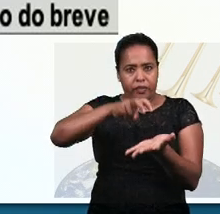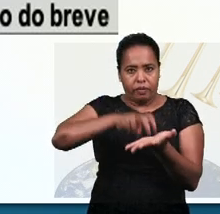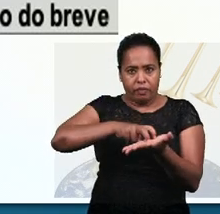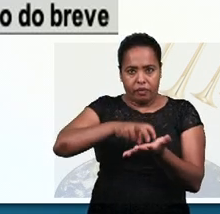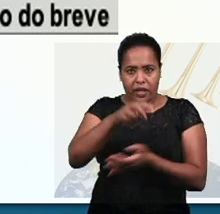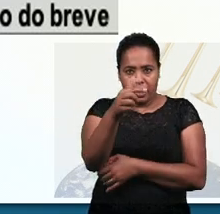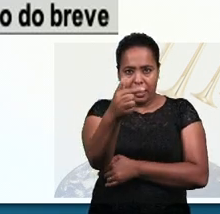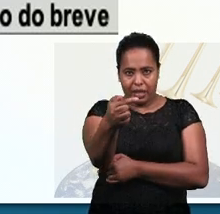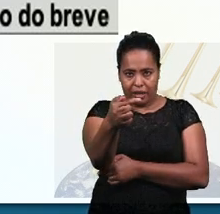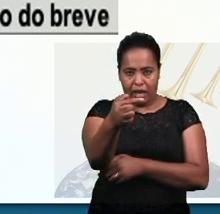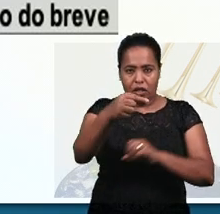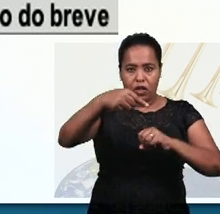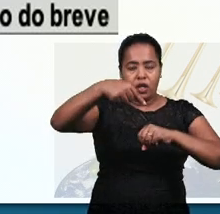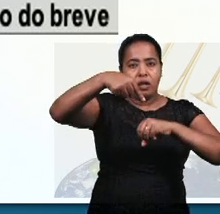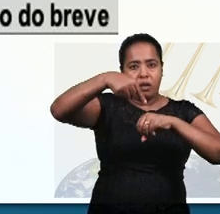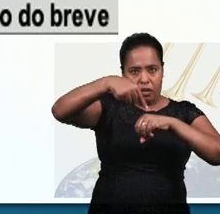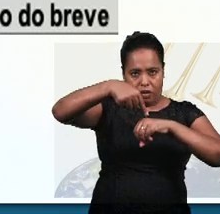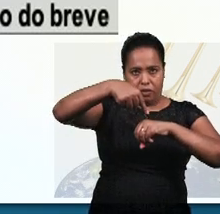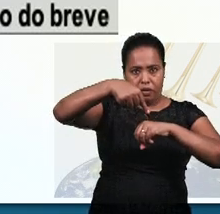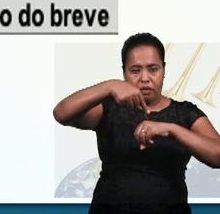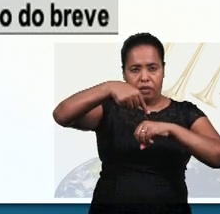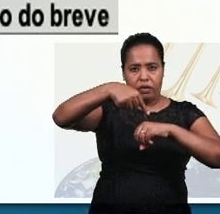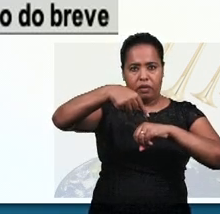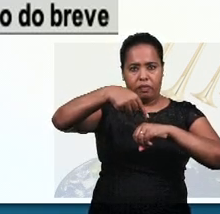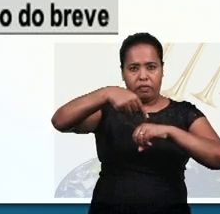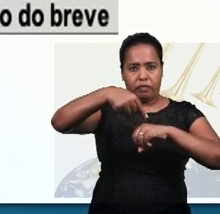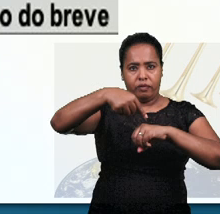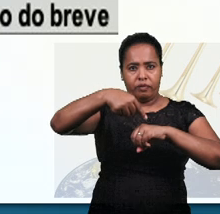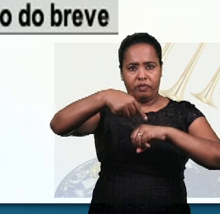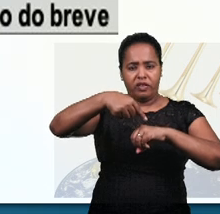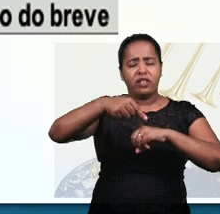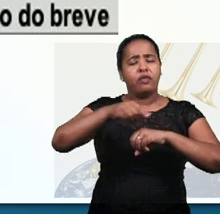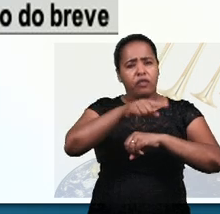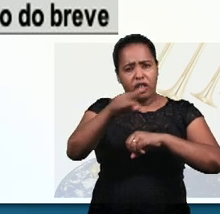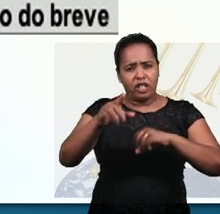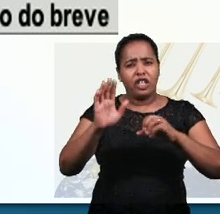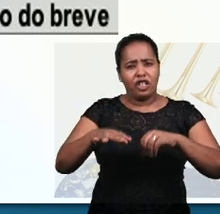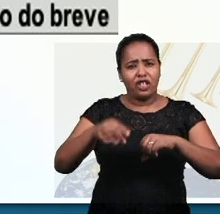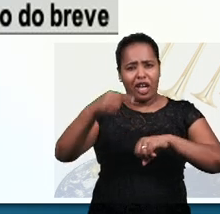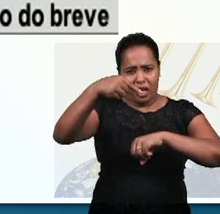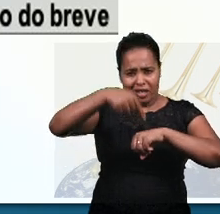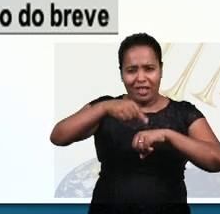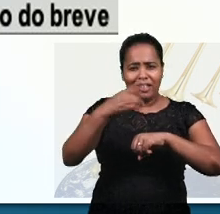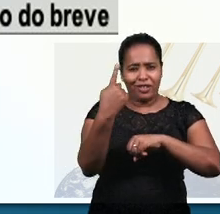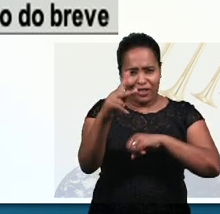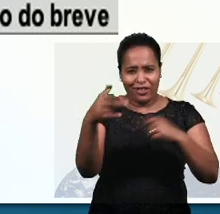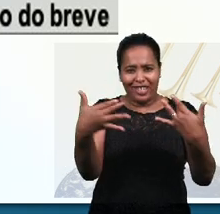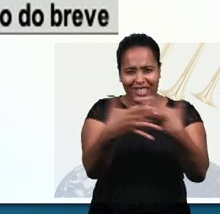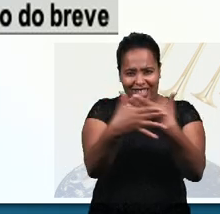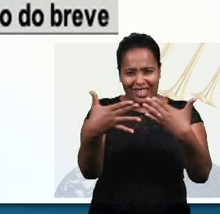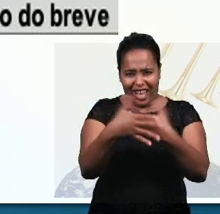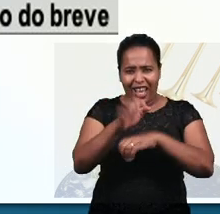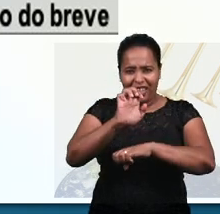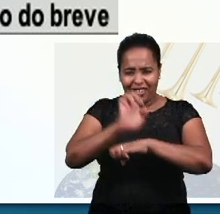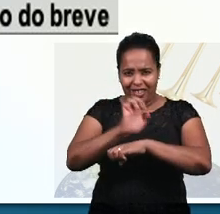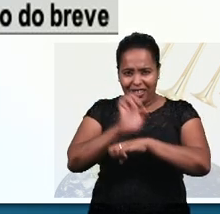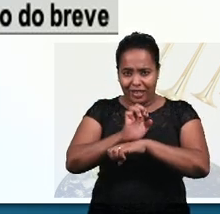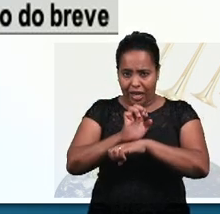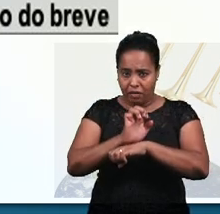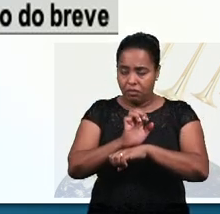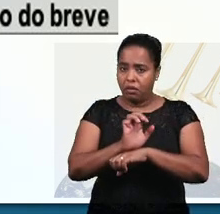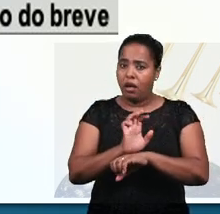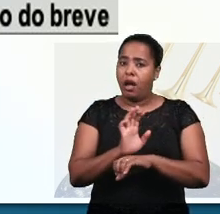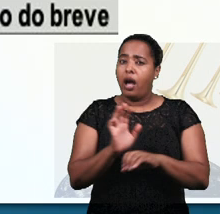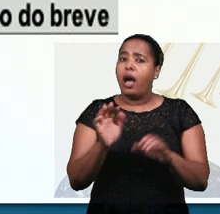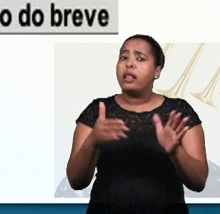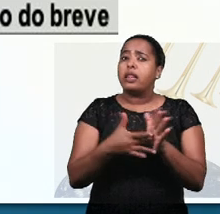éternel. Le samedi à 7h du matin au Brésil, les horaires sont les horaires du Brésil, par la chaîne Rede TV au Brésil. Vous